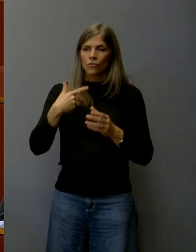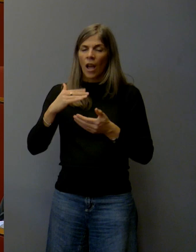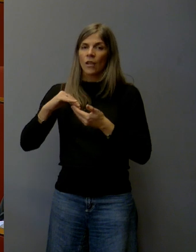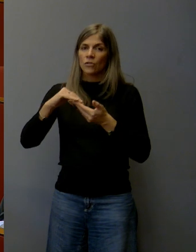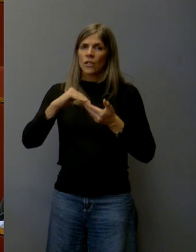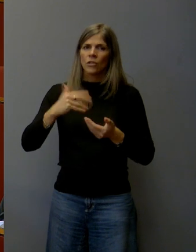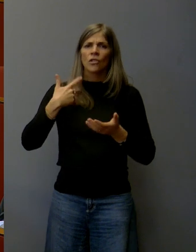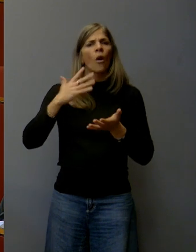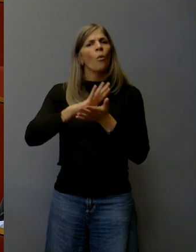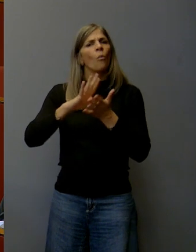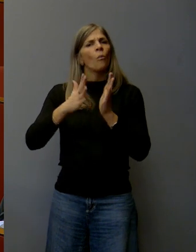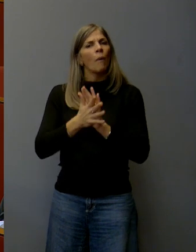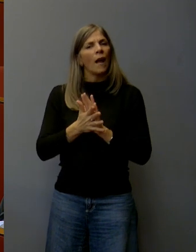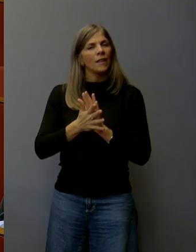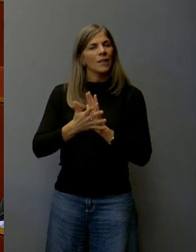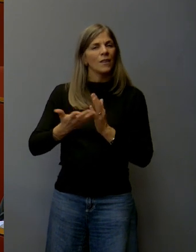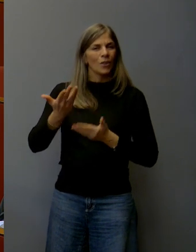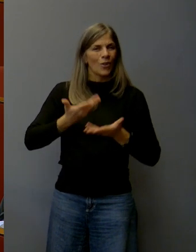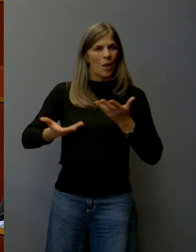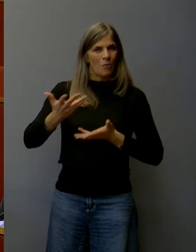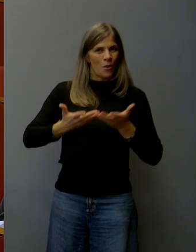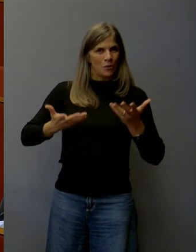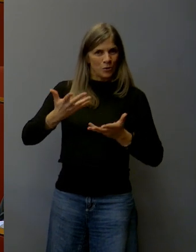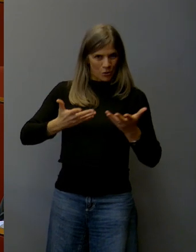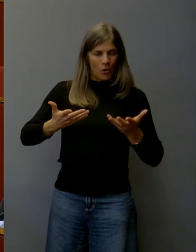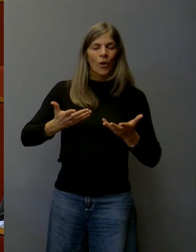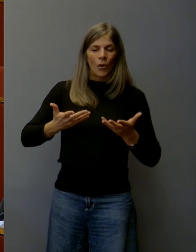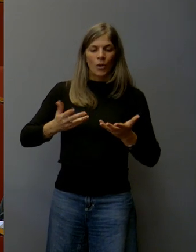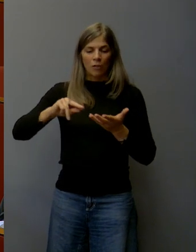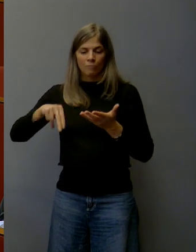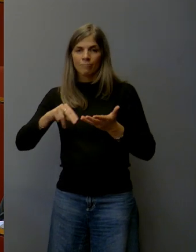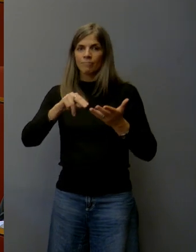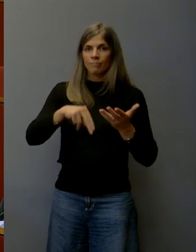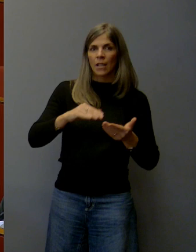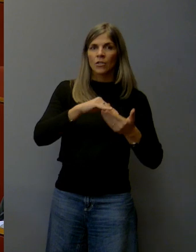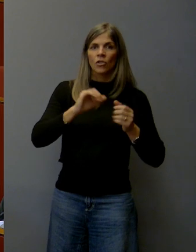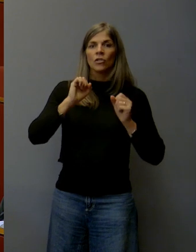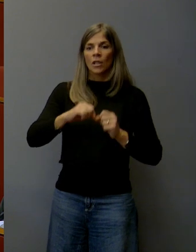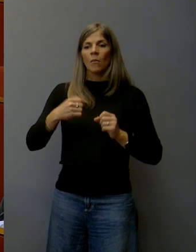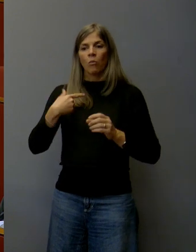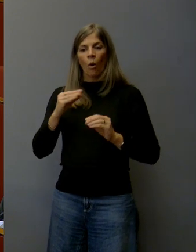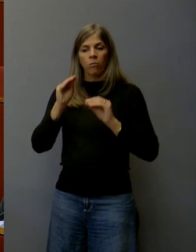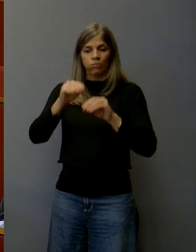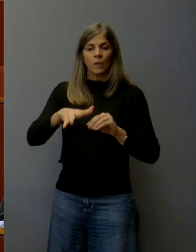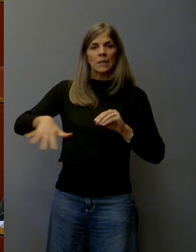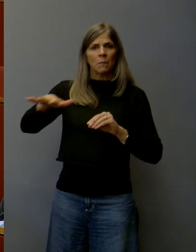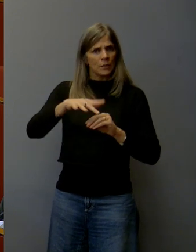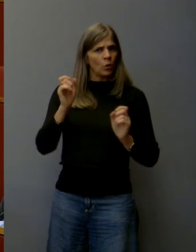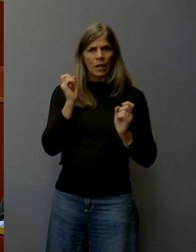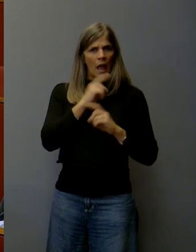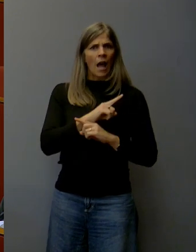collaborazione Possono usufruire degli spazi gratuitamente per fare le loro attività associative